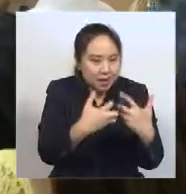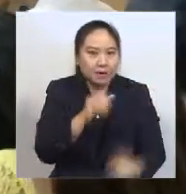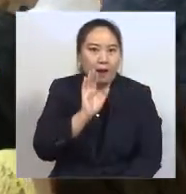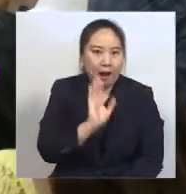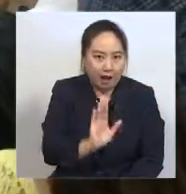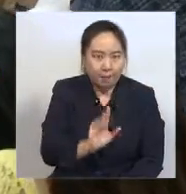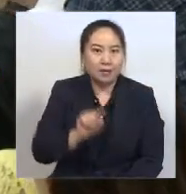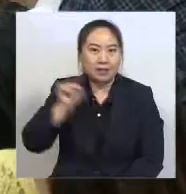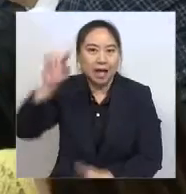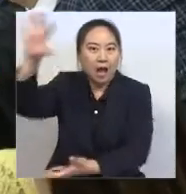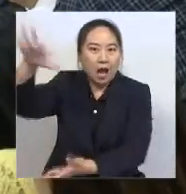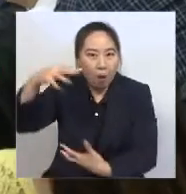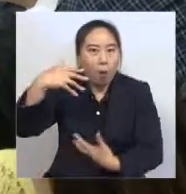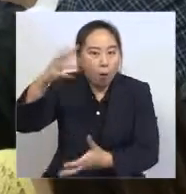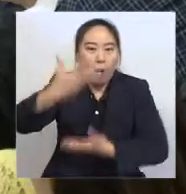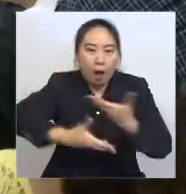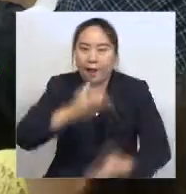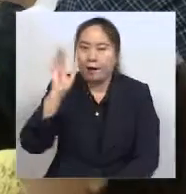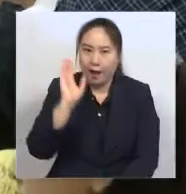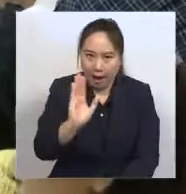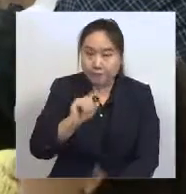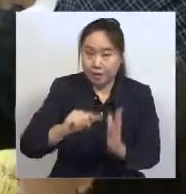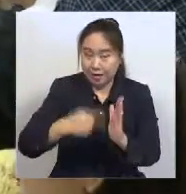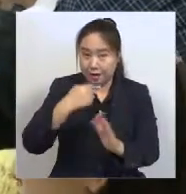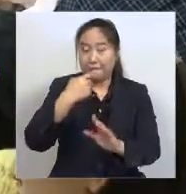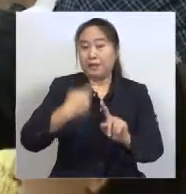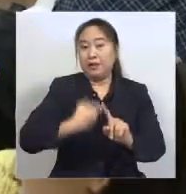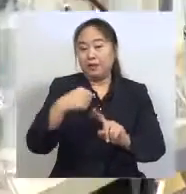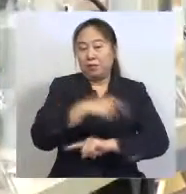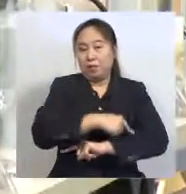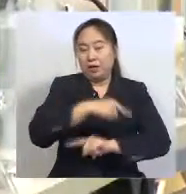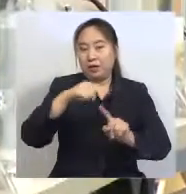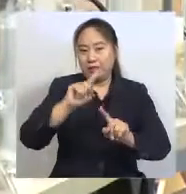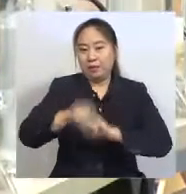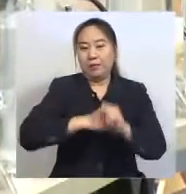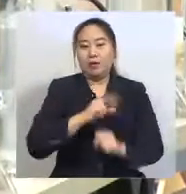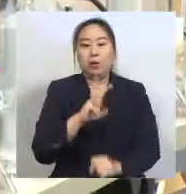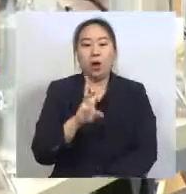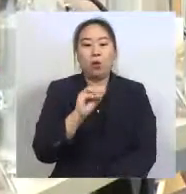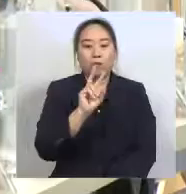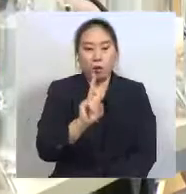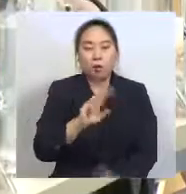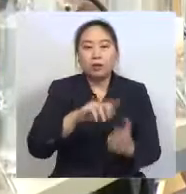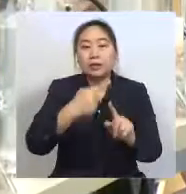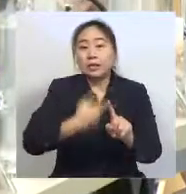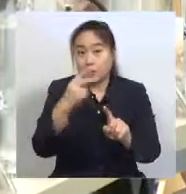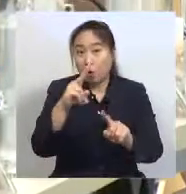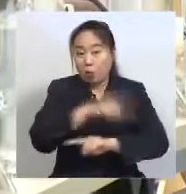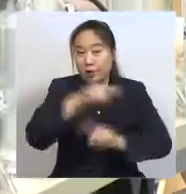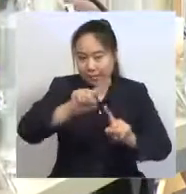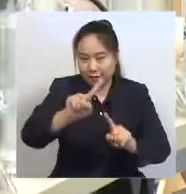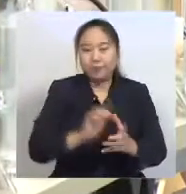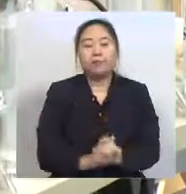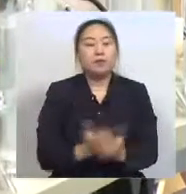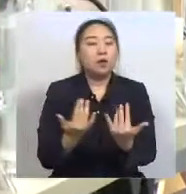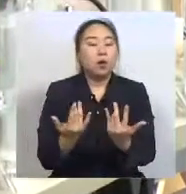น่ายตั้งแต่วันที่1ธันวาคม2562นี้เป็นต้นไปทีนี้หลังคณะทำงานได้พิจารณาข้อมูลทางวิชาการแบ